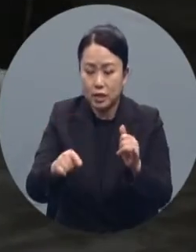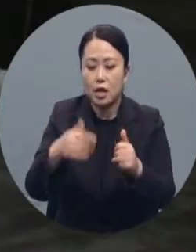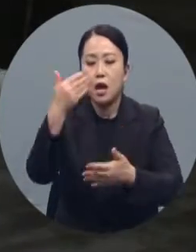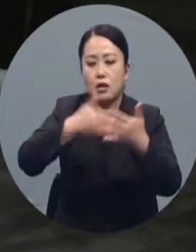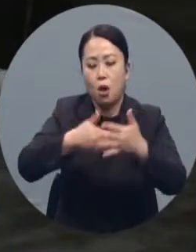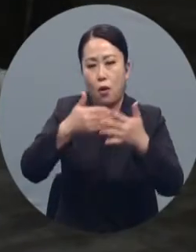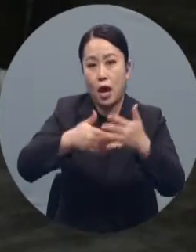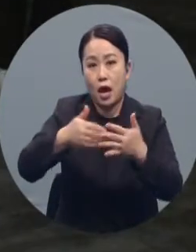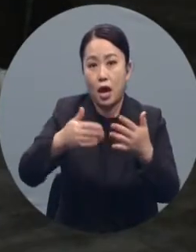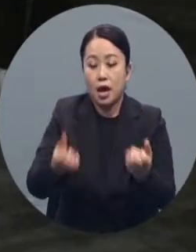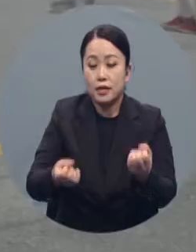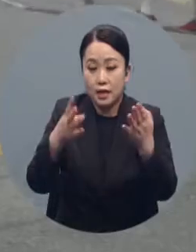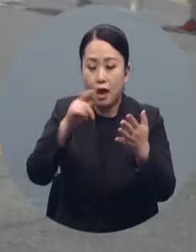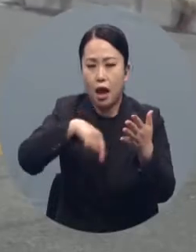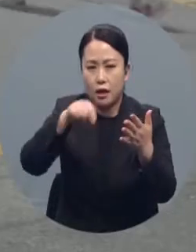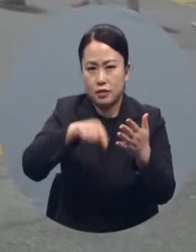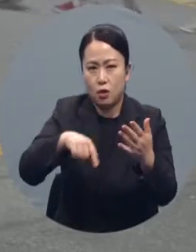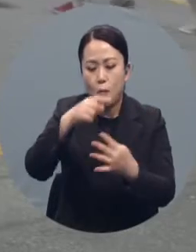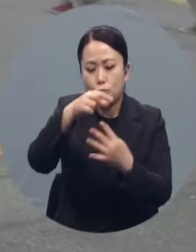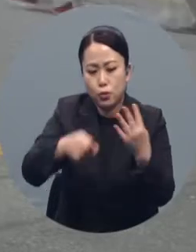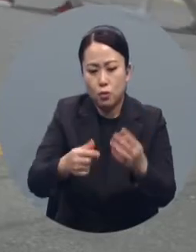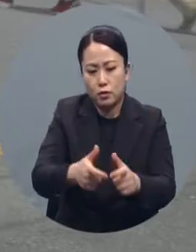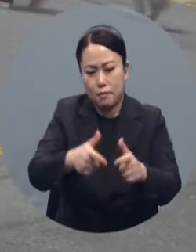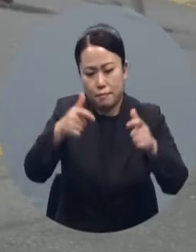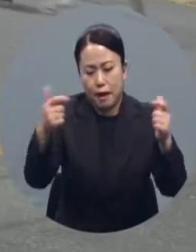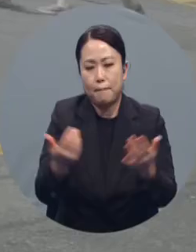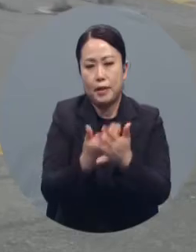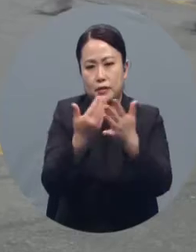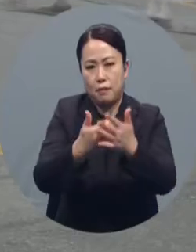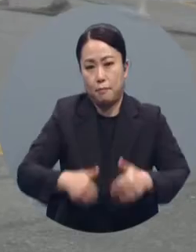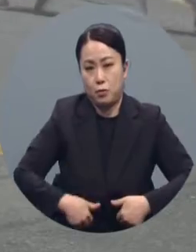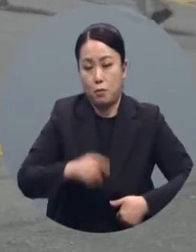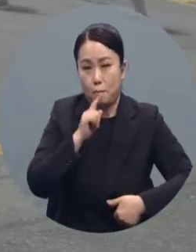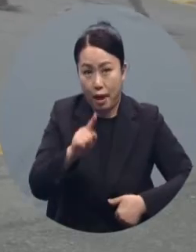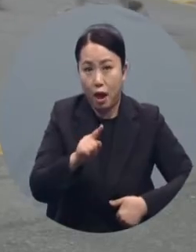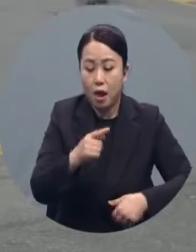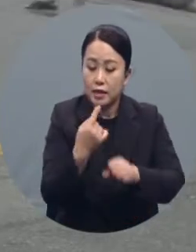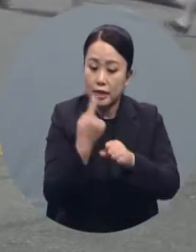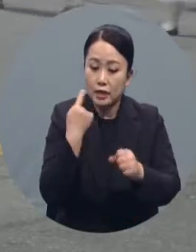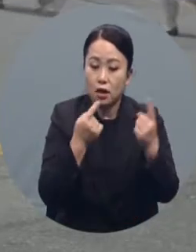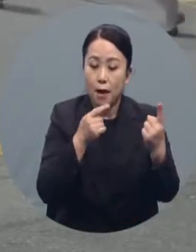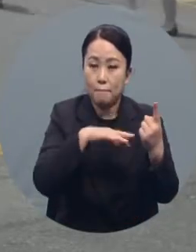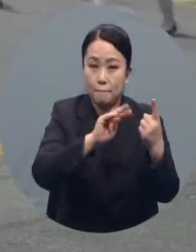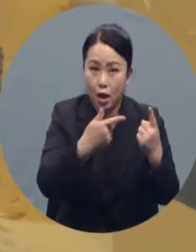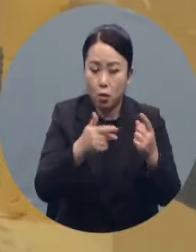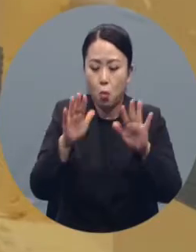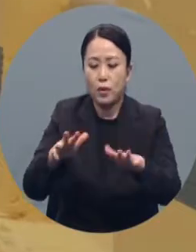한다는 공감대가 생겼고 지난해 한 편에서 올해 8편으로 규모가 커졌습니다.